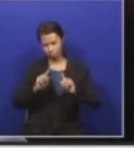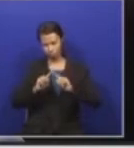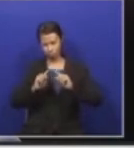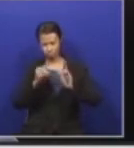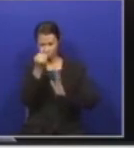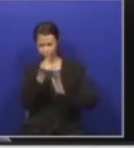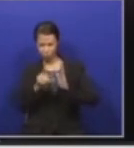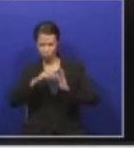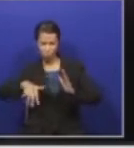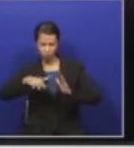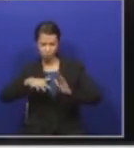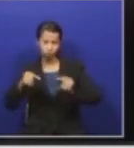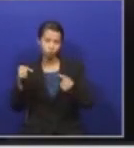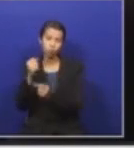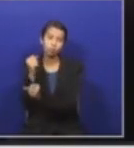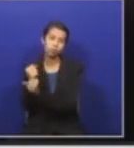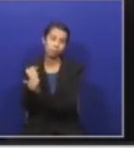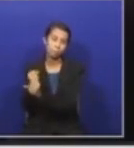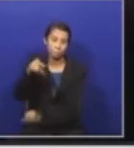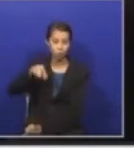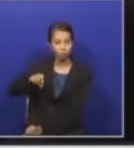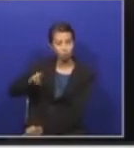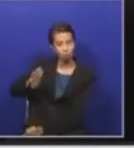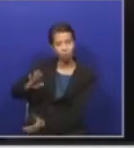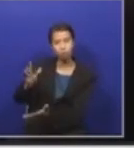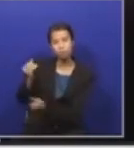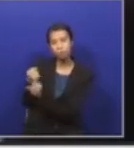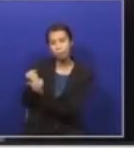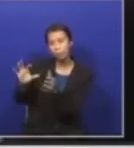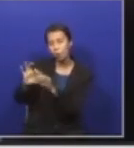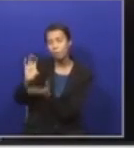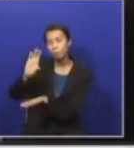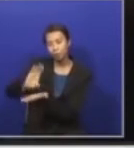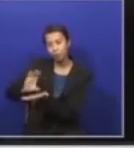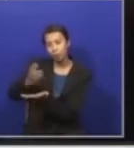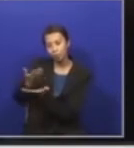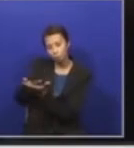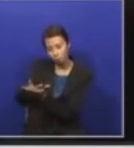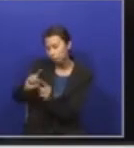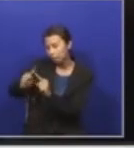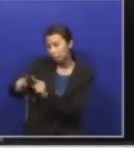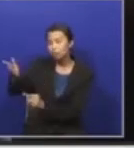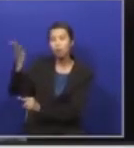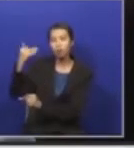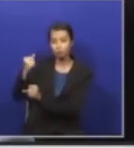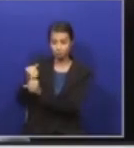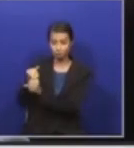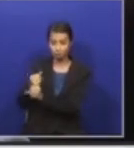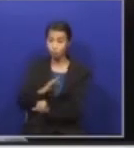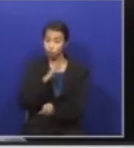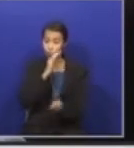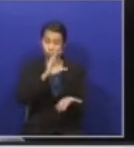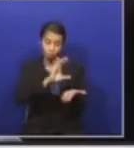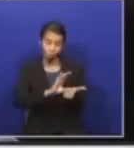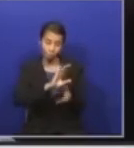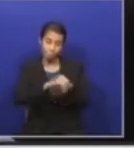ร่างพระราชบัญญัติทางการเงินหรืองบประมาณต่างๆที่เราได้เคยทำกันมาซึ่งโดยปกติแล้วถ้าเป็นงบประมาณประจำปีเขาจะใช้คำ